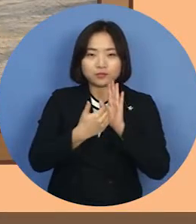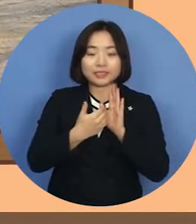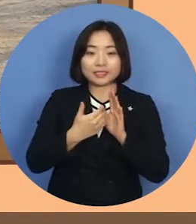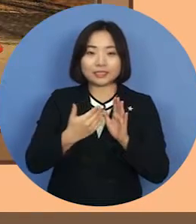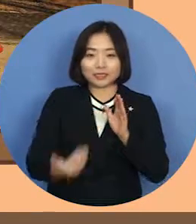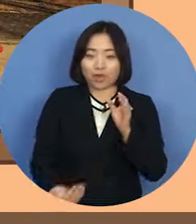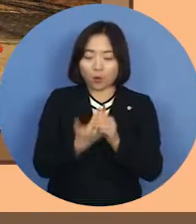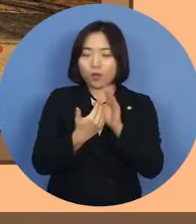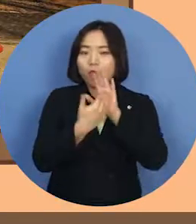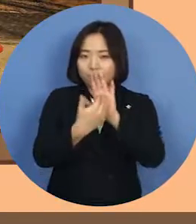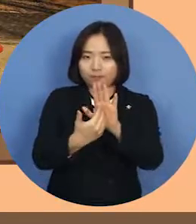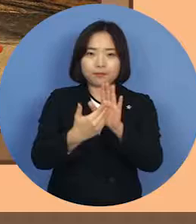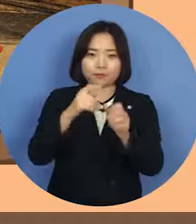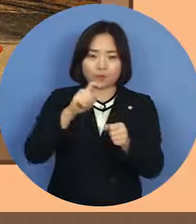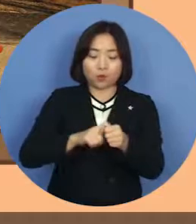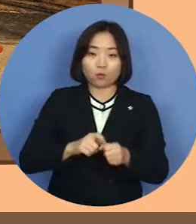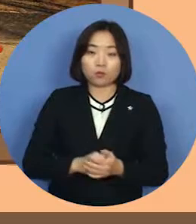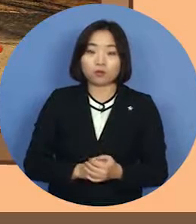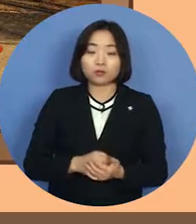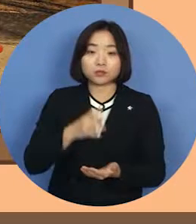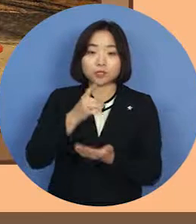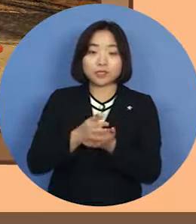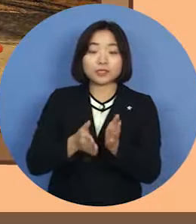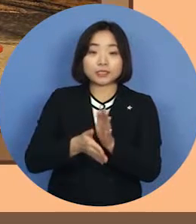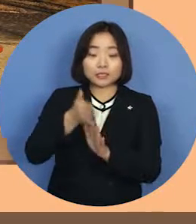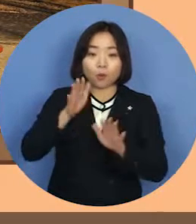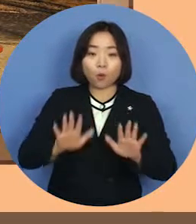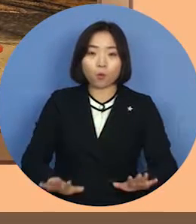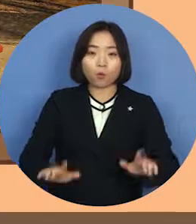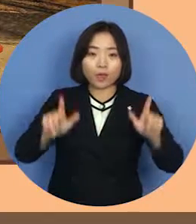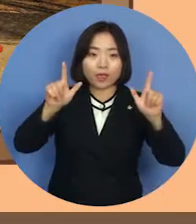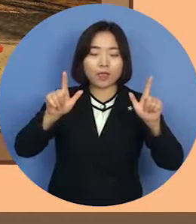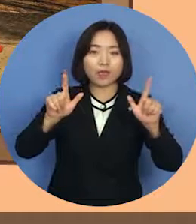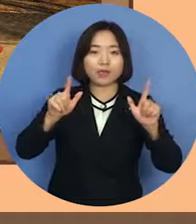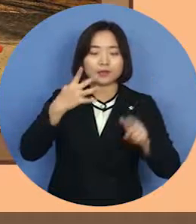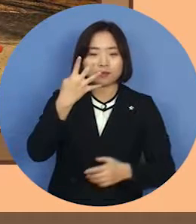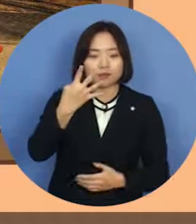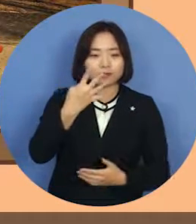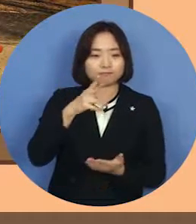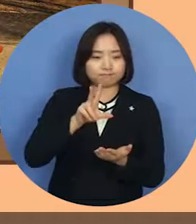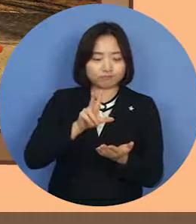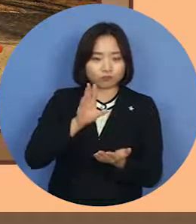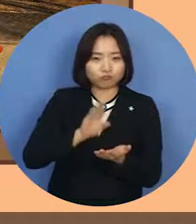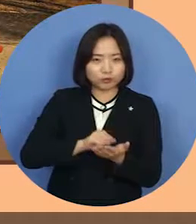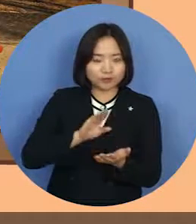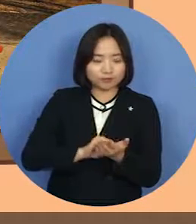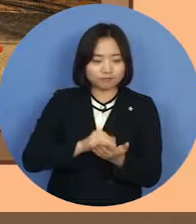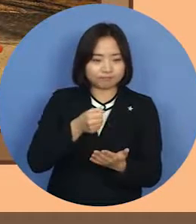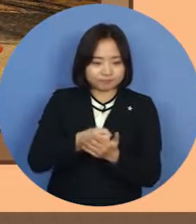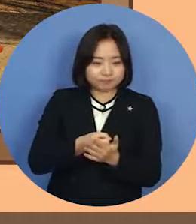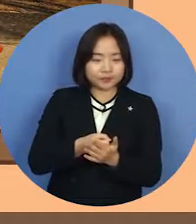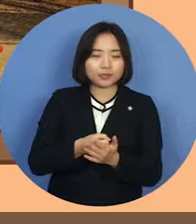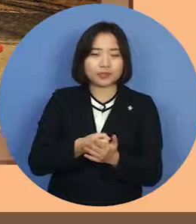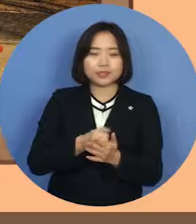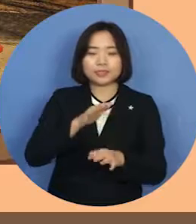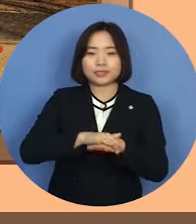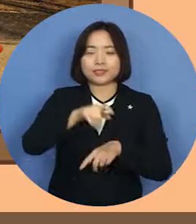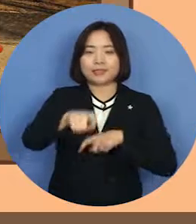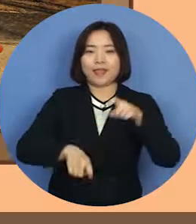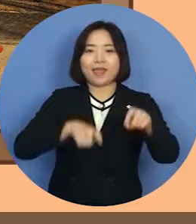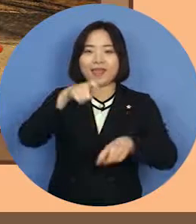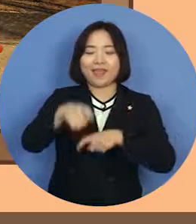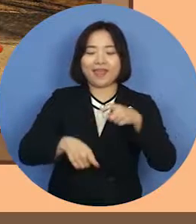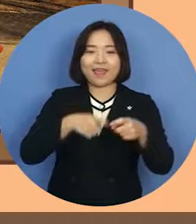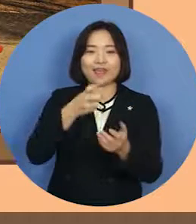안전사고를 예방하기 위해 추진됩니다. 이에 천안시는 올해 추진 방침과 4대 과제를 정하고 세분화해 구체적인 시행